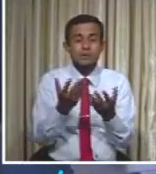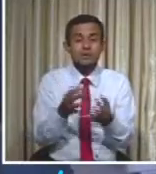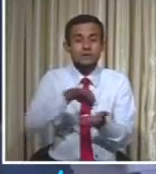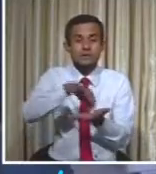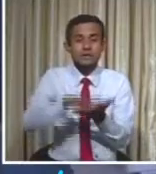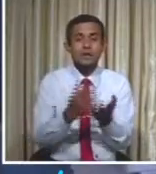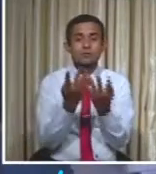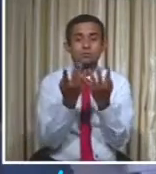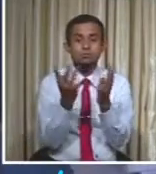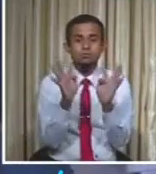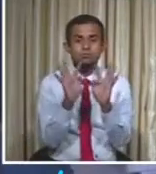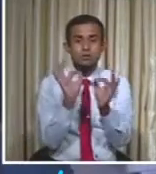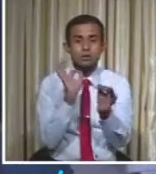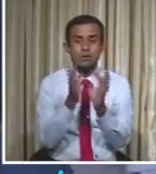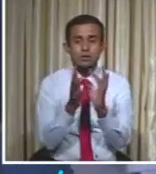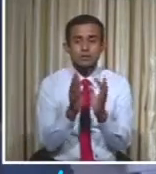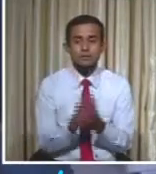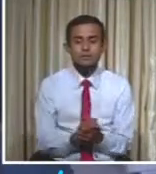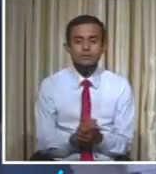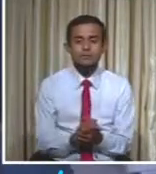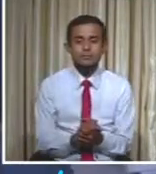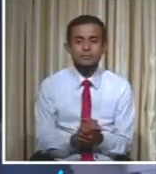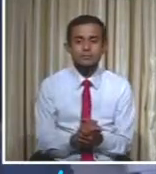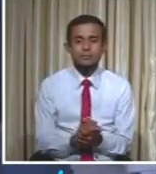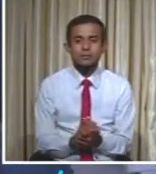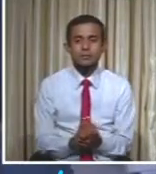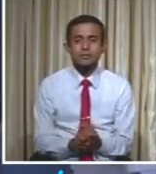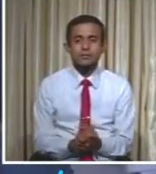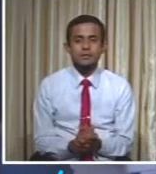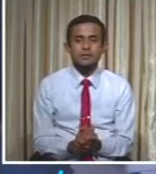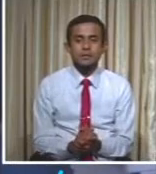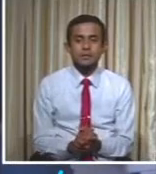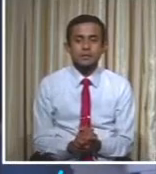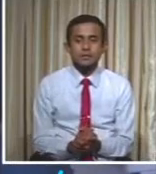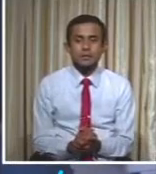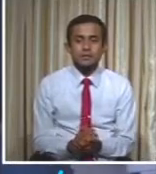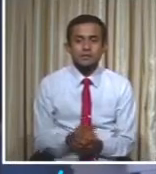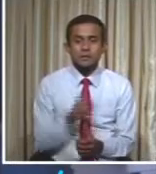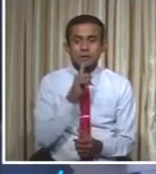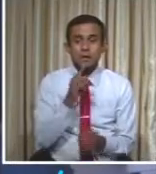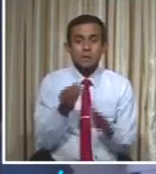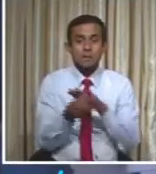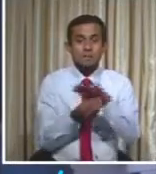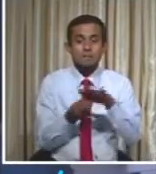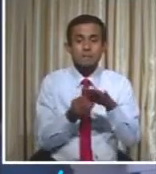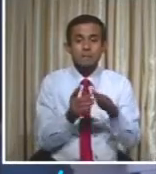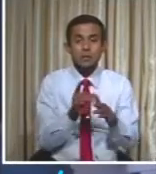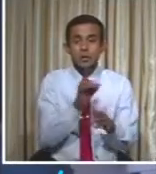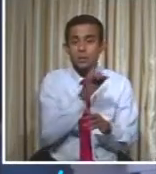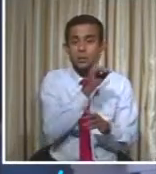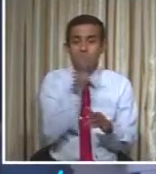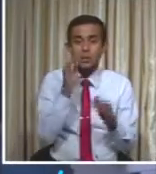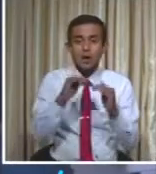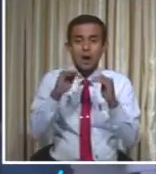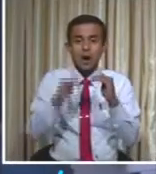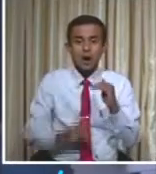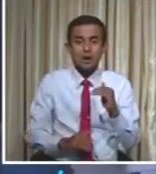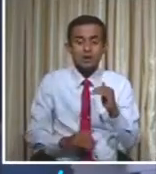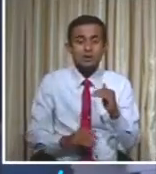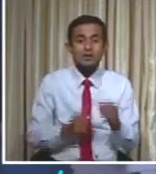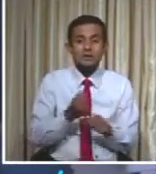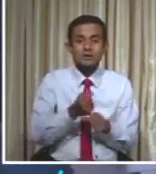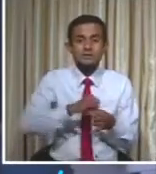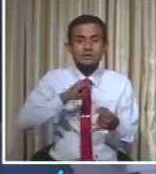ඇති වෙනවා. ඒ වගේම තමයි මේකෙන් කියනවා පරිසරයේ උෂ්ණත්වය අඩු වීමත් සමග ගෑස්